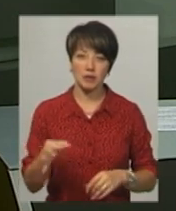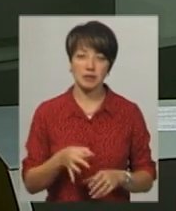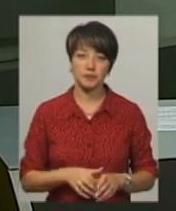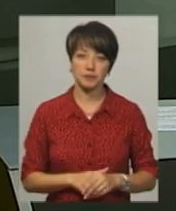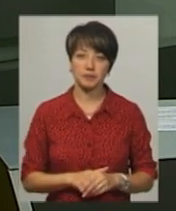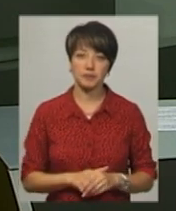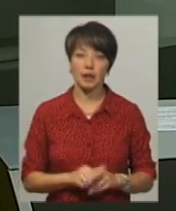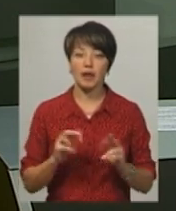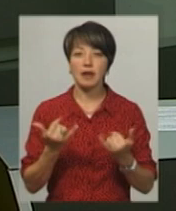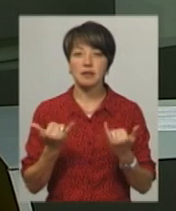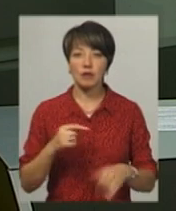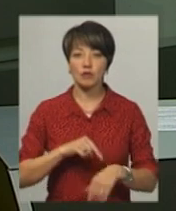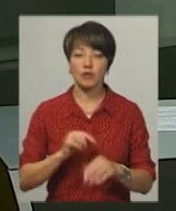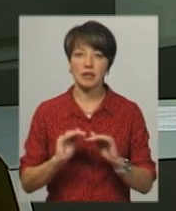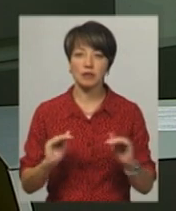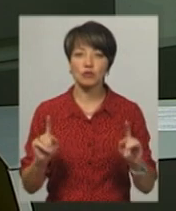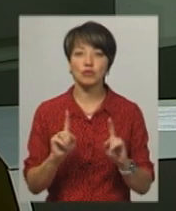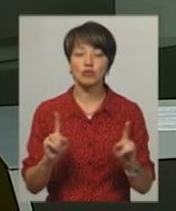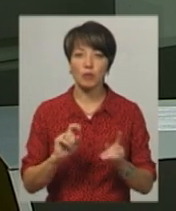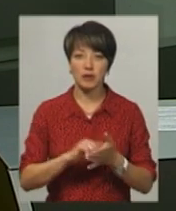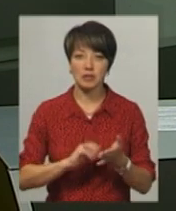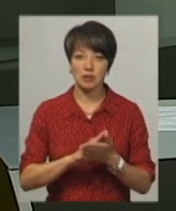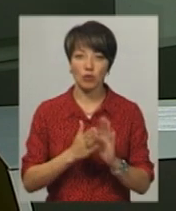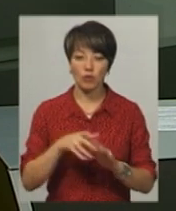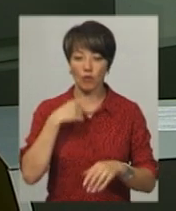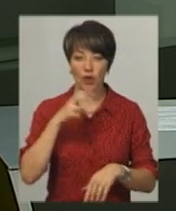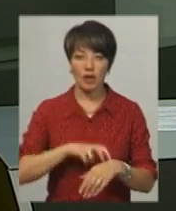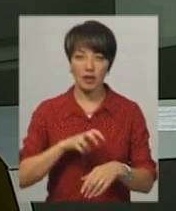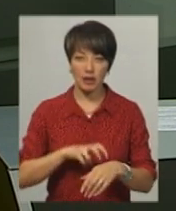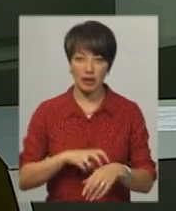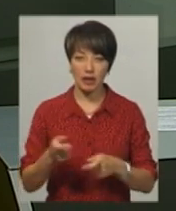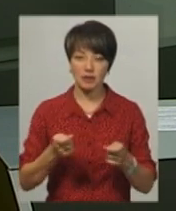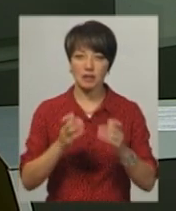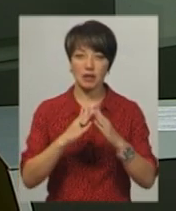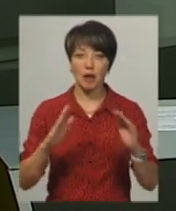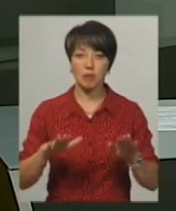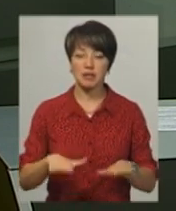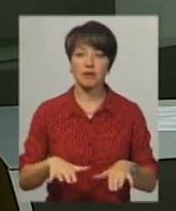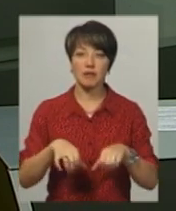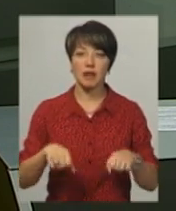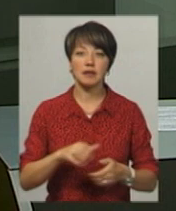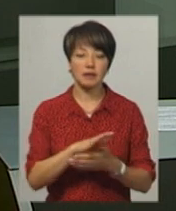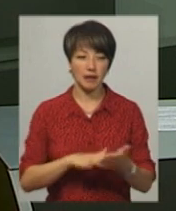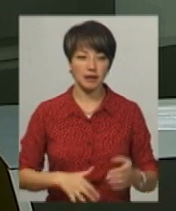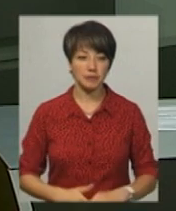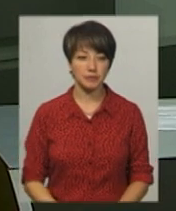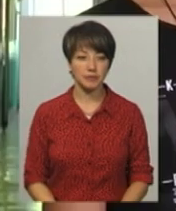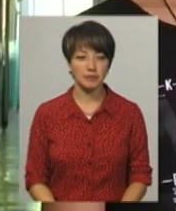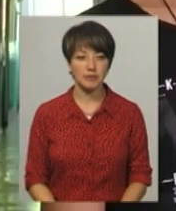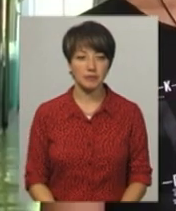Воронкова. Як зараз почуваються школярі та що з приводу ситуації говорять лікарі, керівництво табору та місцеві чиновники – далі у сюжеті.